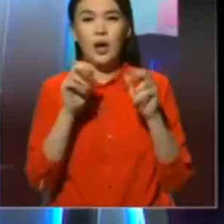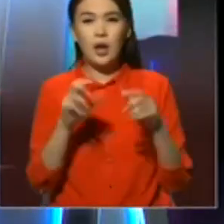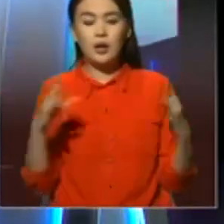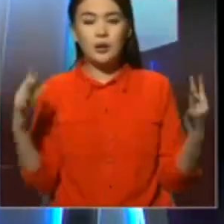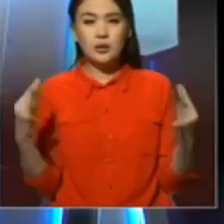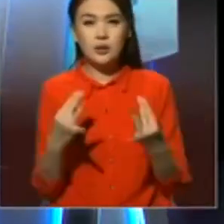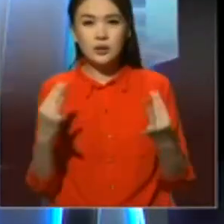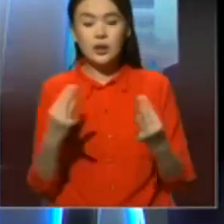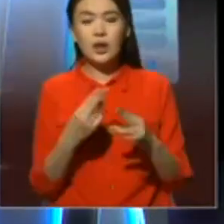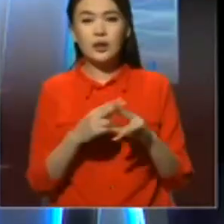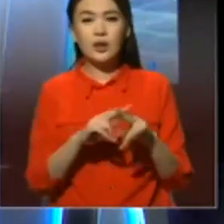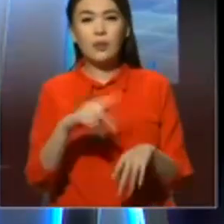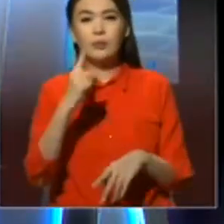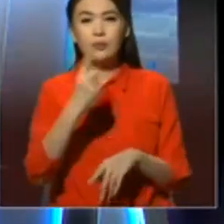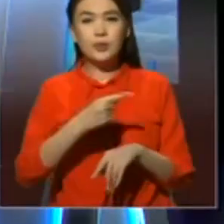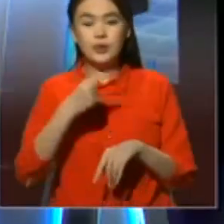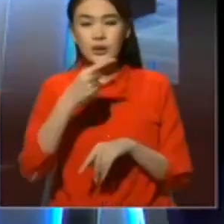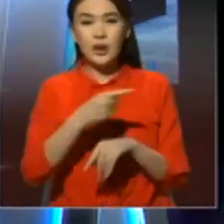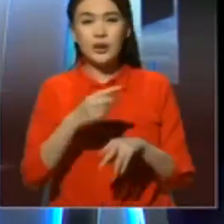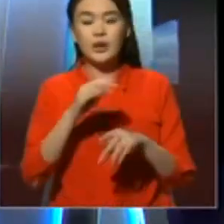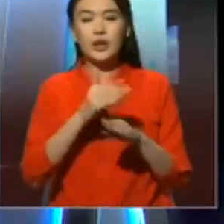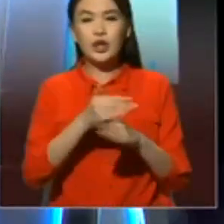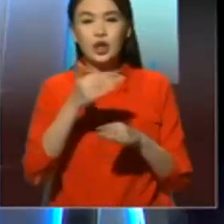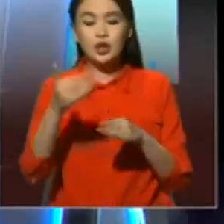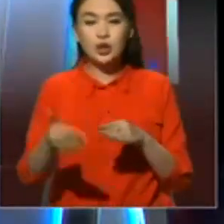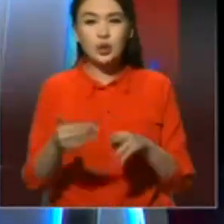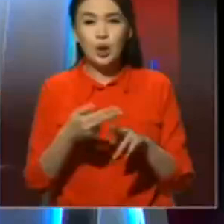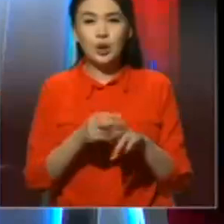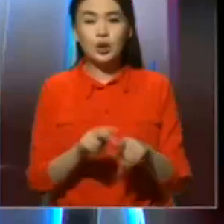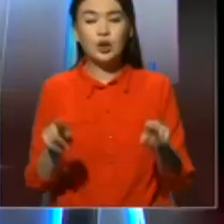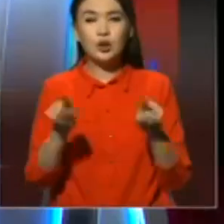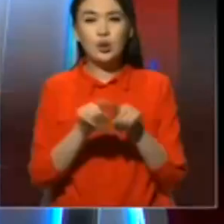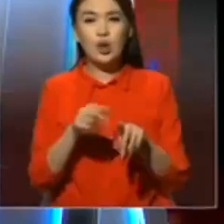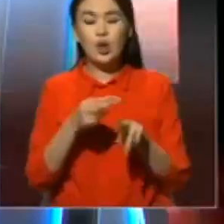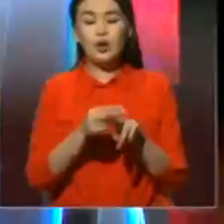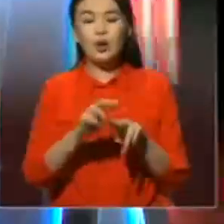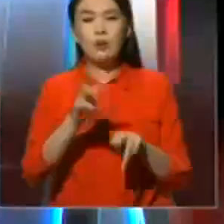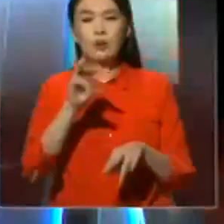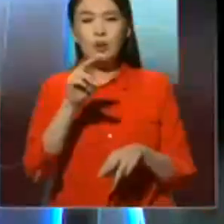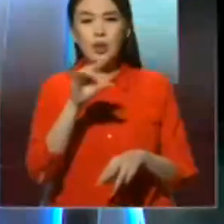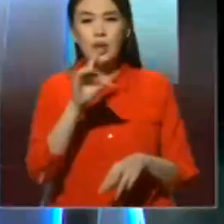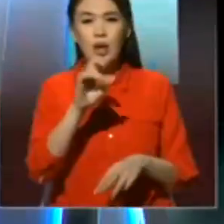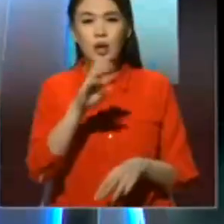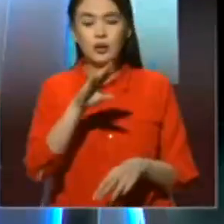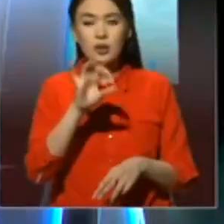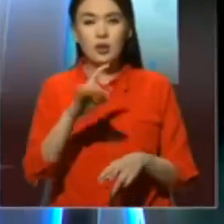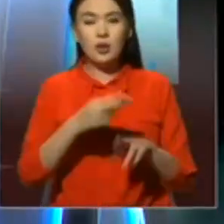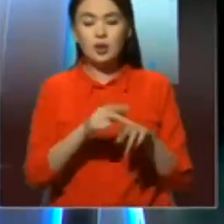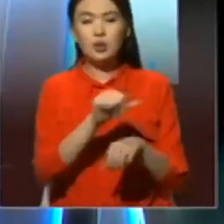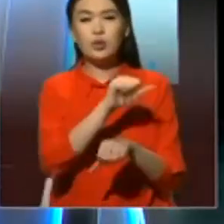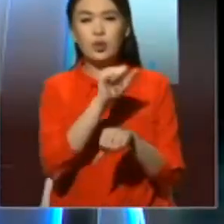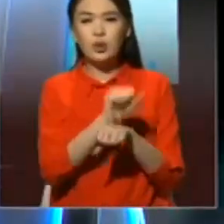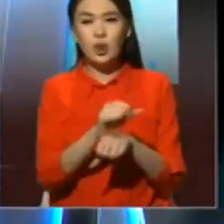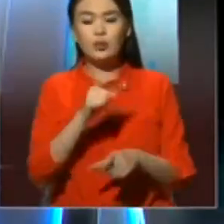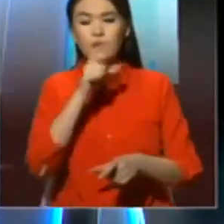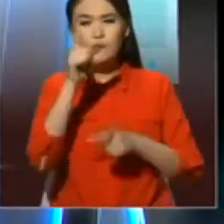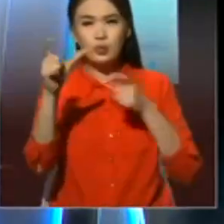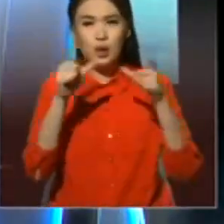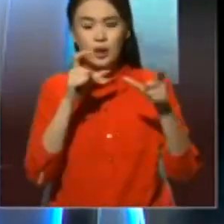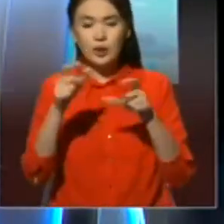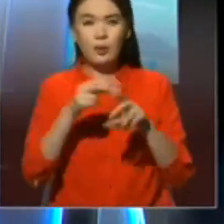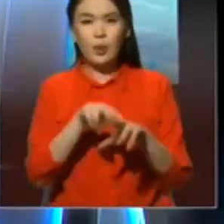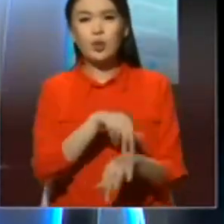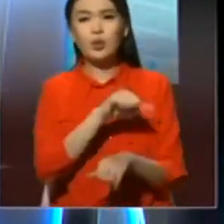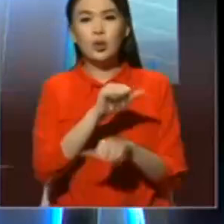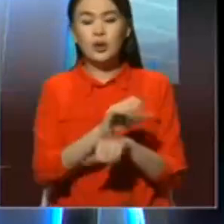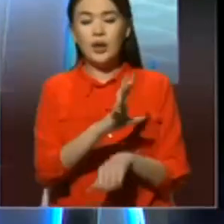айтып өтейін, бір сағатқа кешеуілдеп бітті. Оның өзінде әрең модераторлар тоқтатып, жаңағыдай кешірім сұрап, шулап барып тоқтаттық.